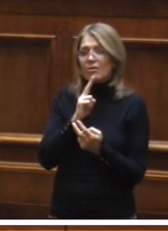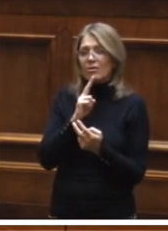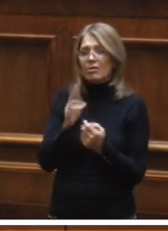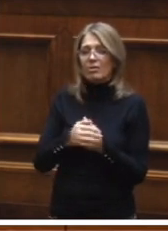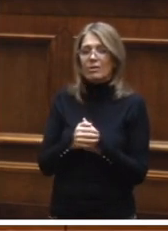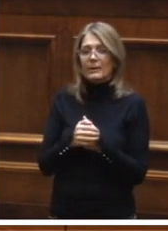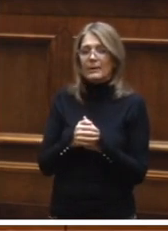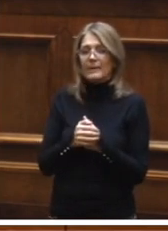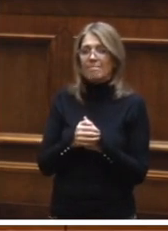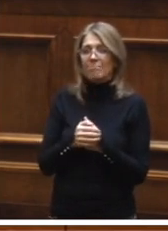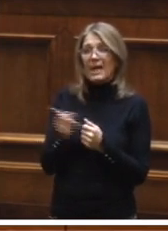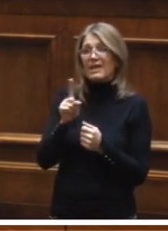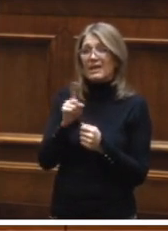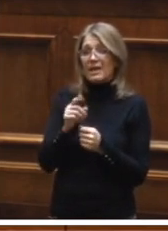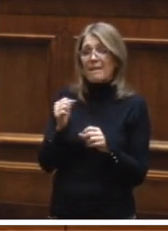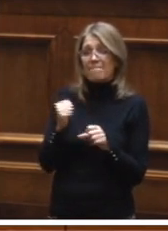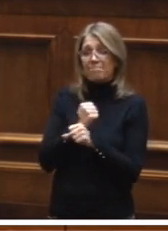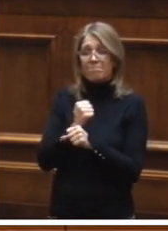u mnogo čemu nije baš sklon da